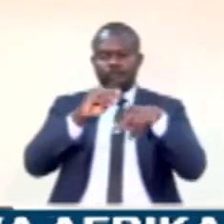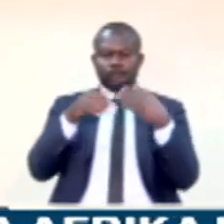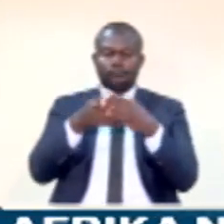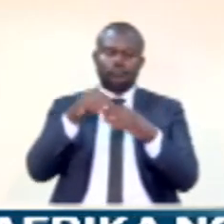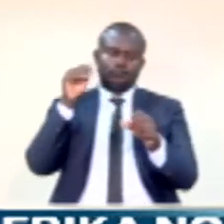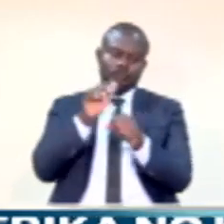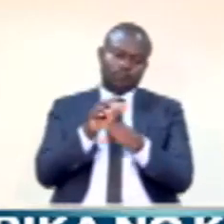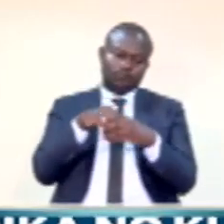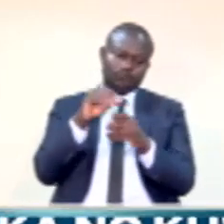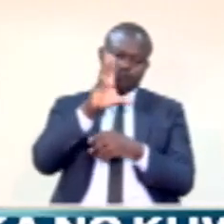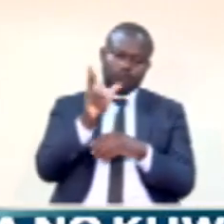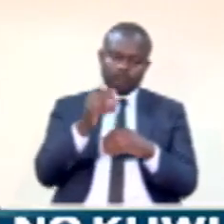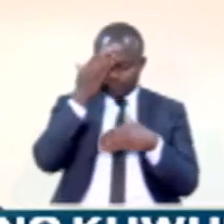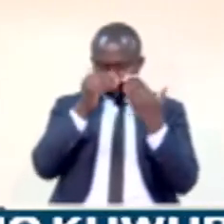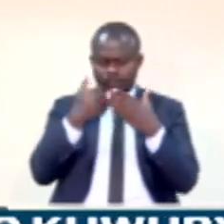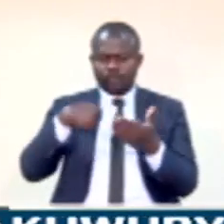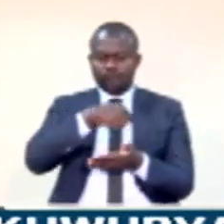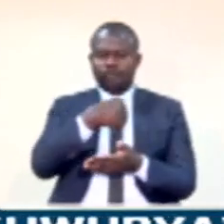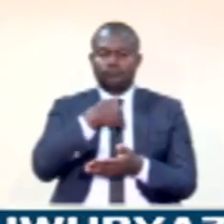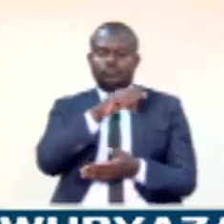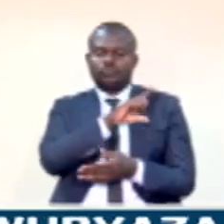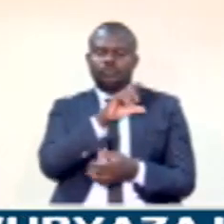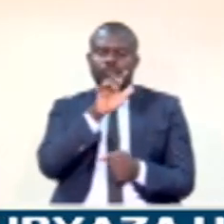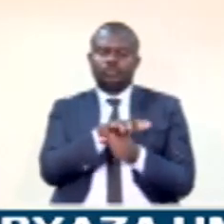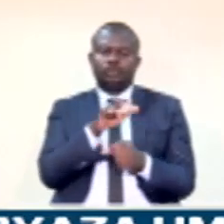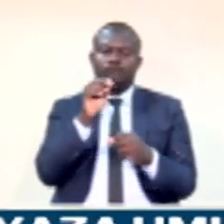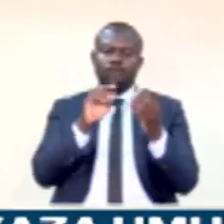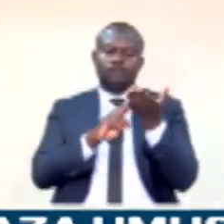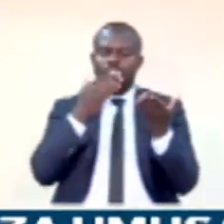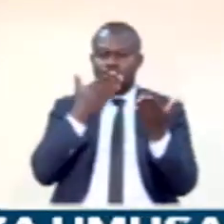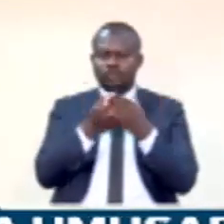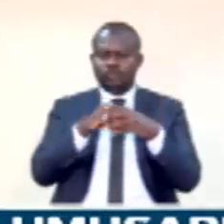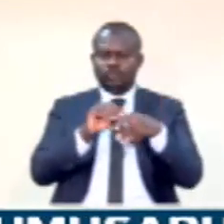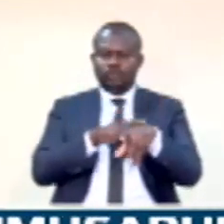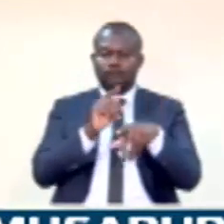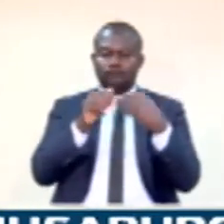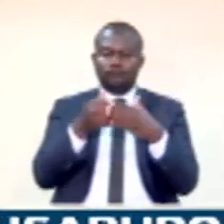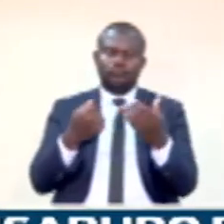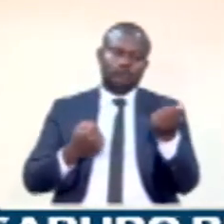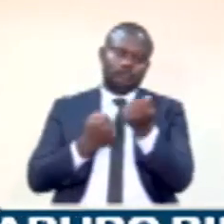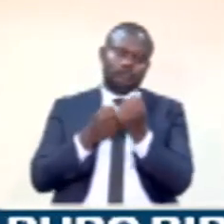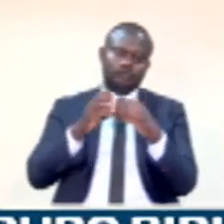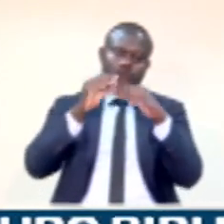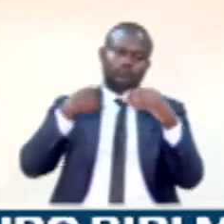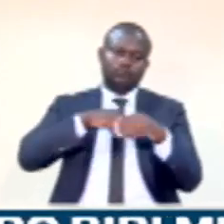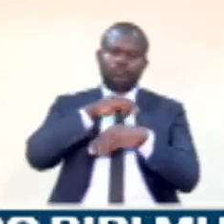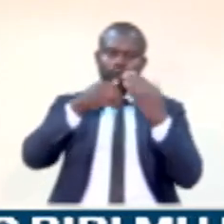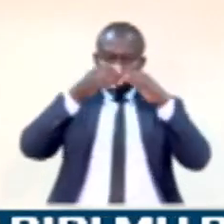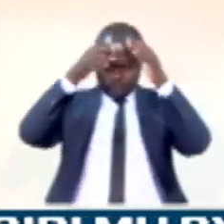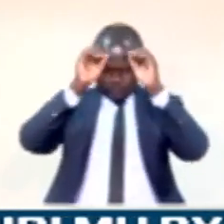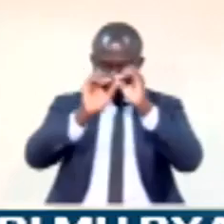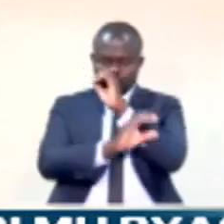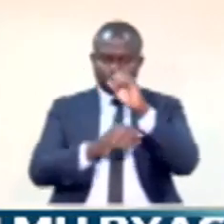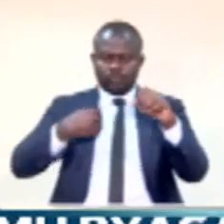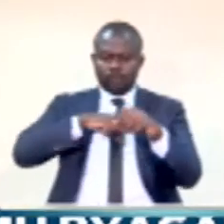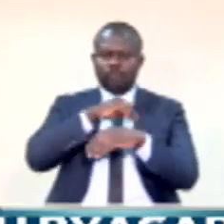mu Banyafurika, kuko dufite amahirwe akomeye twabyaza umusaruro mu gihe abaturage bacu bashyigikira abayobozi bacu ba perezida b'ibihugu